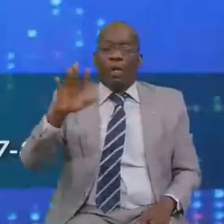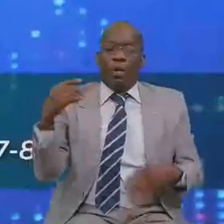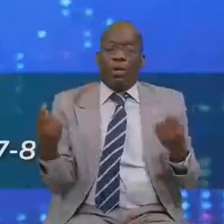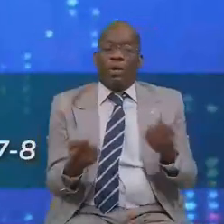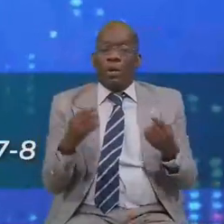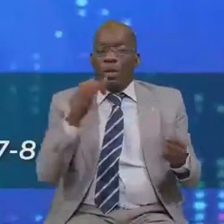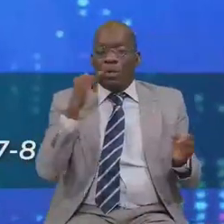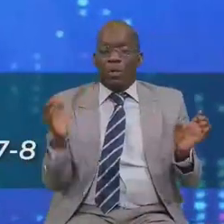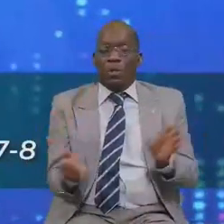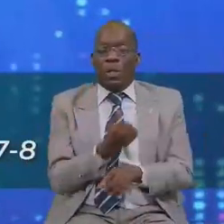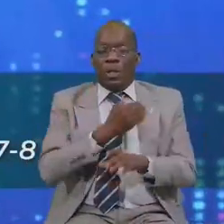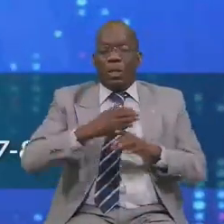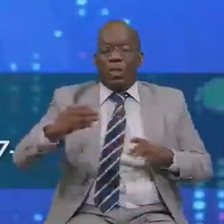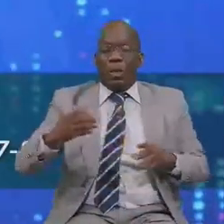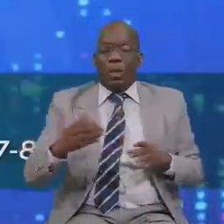enlevée.